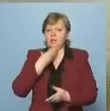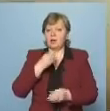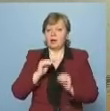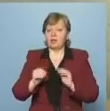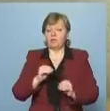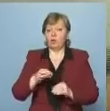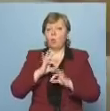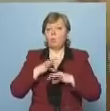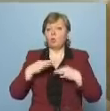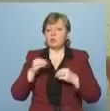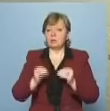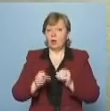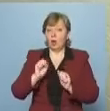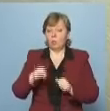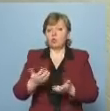бусинами. Берем цветочек,